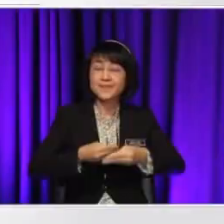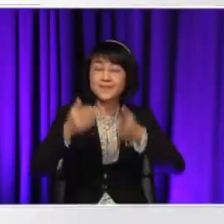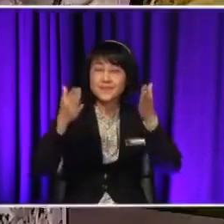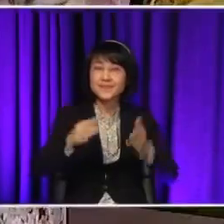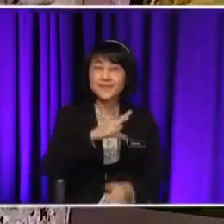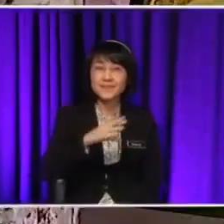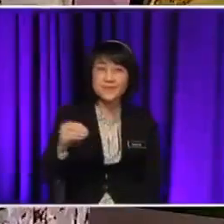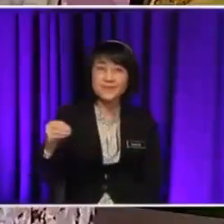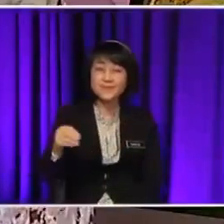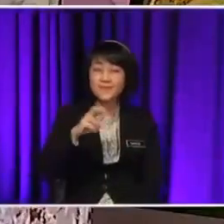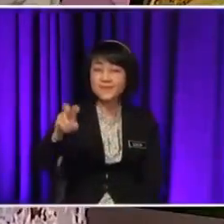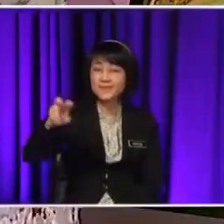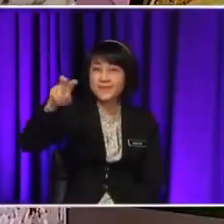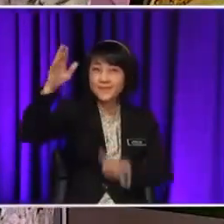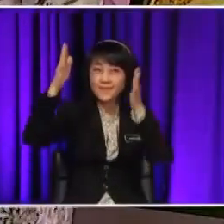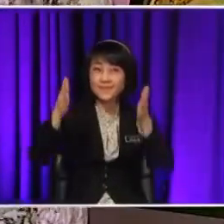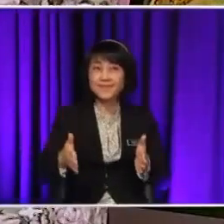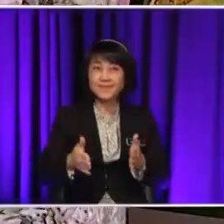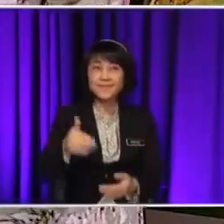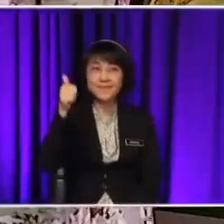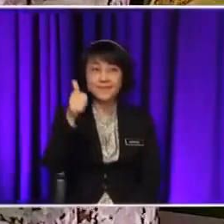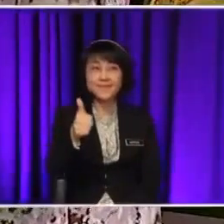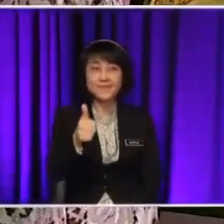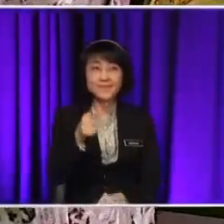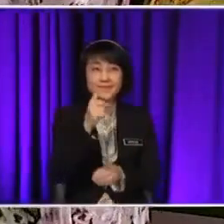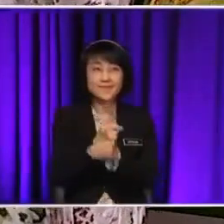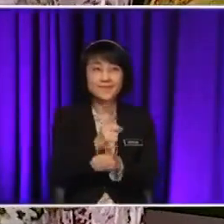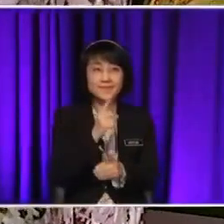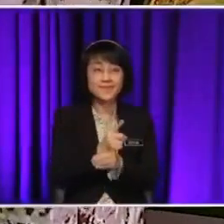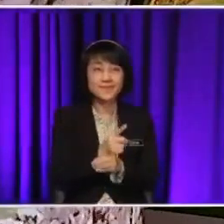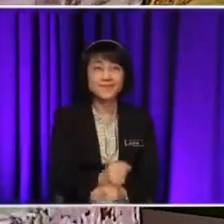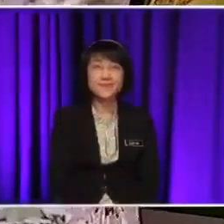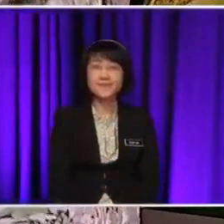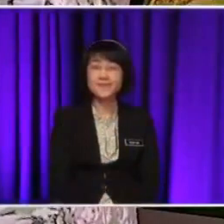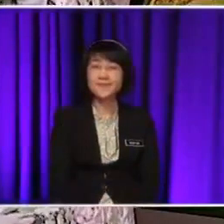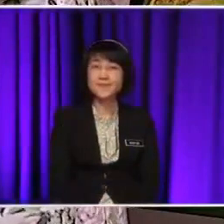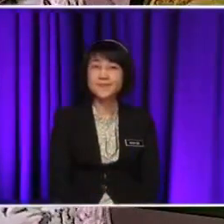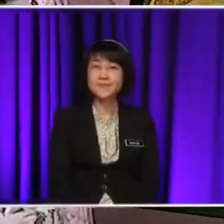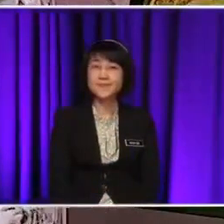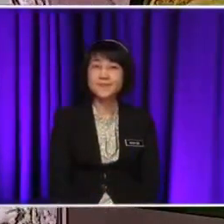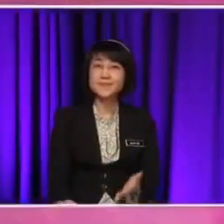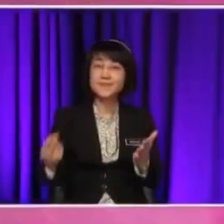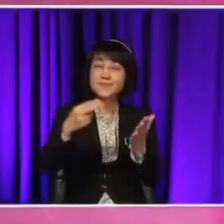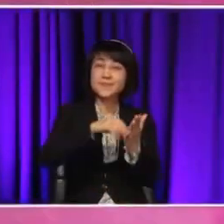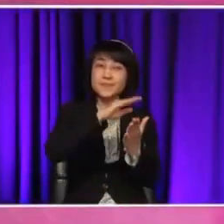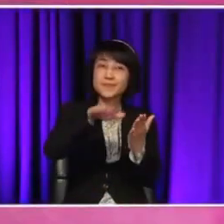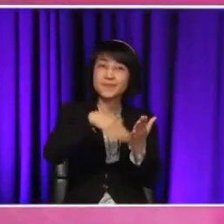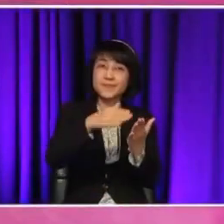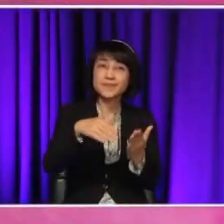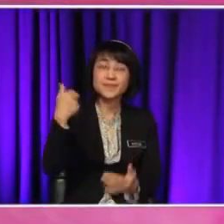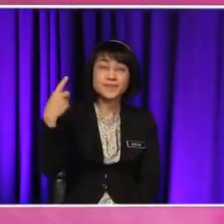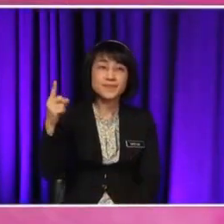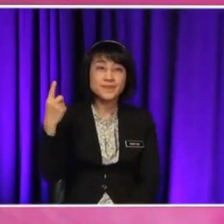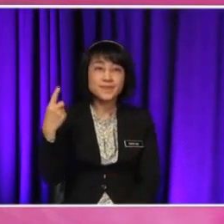Okey, betul. Okey, bagus Adina. Okey, kita teruskan lagi. Okey, ulang kaji ke-11. Okey, berdasarkan karya di